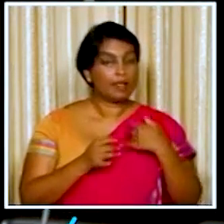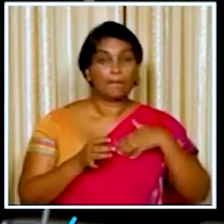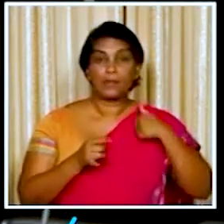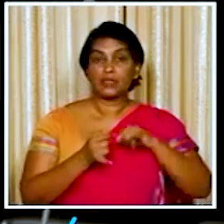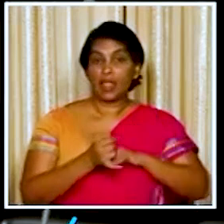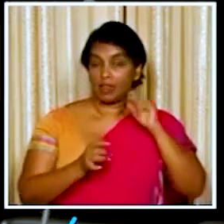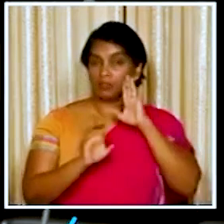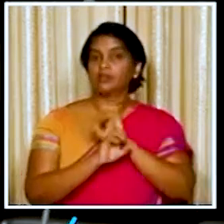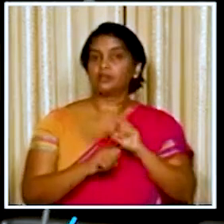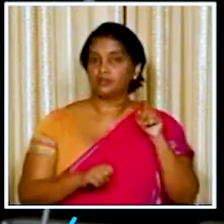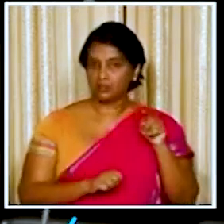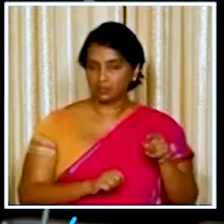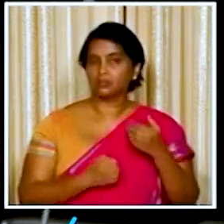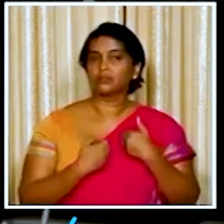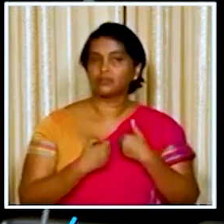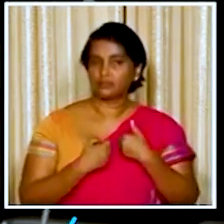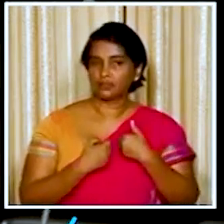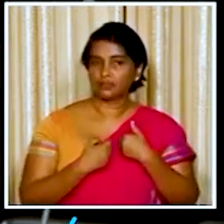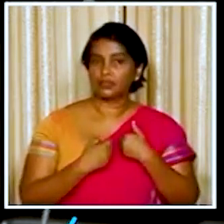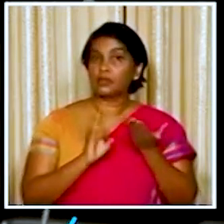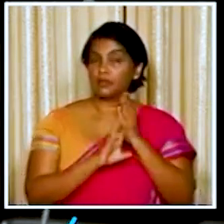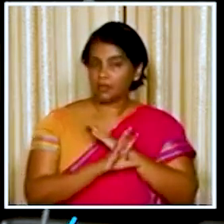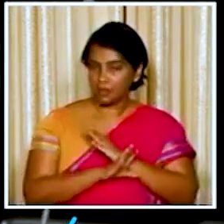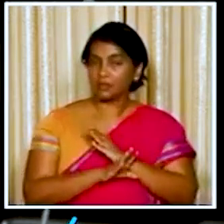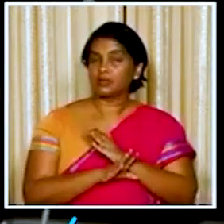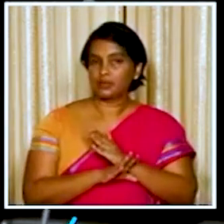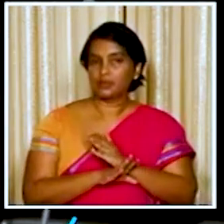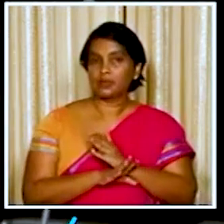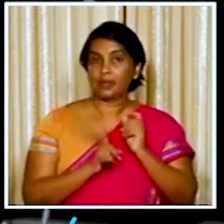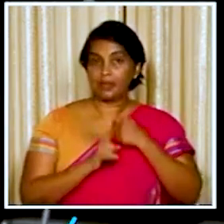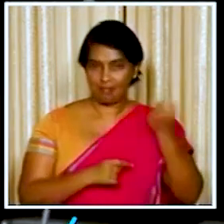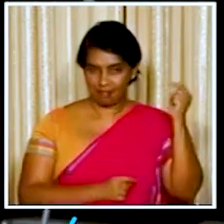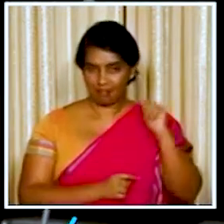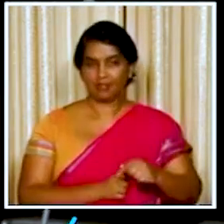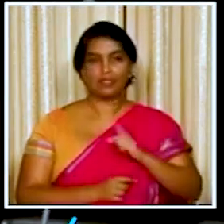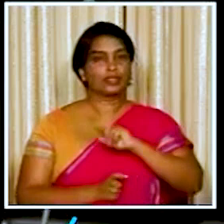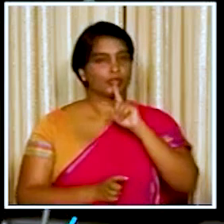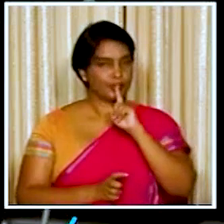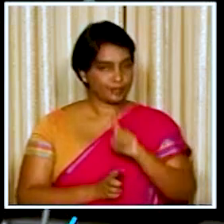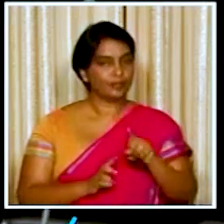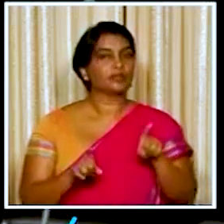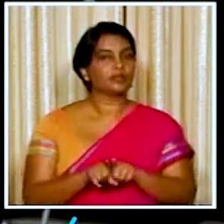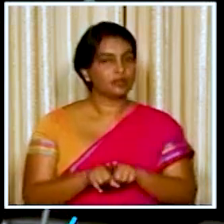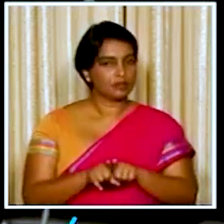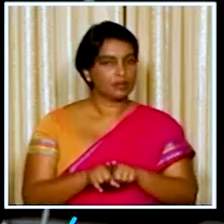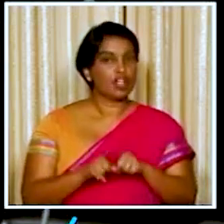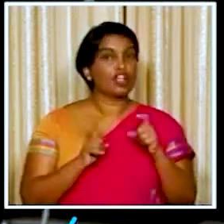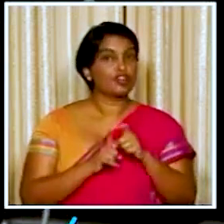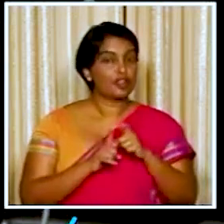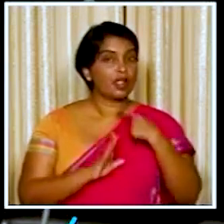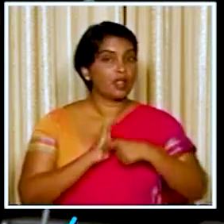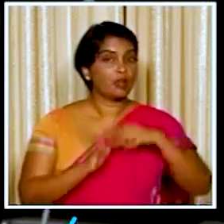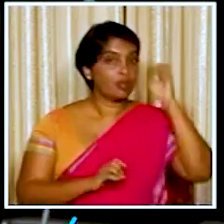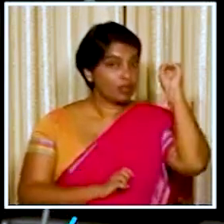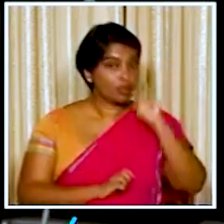මහලේකම්වරයා කරපු ප්‍රකාශය මම මීට කලින් දවසේ මේ මෙතනට ඇවිල්ලා ඉදිරිපත් කළා. ඒ වගේම ඩොලර් ලංකාවට